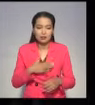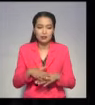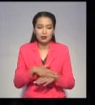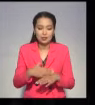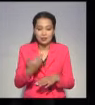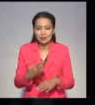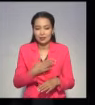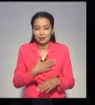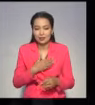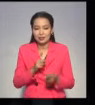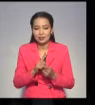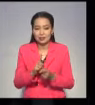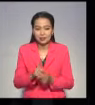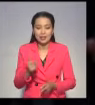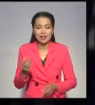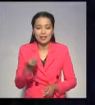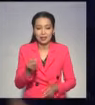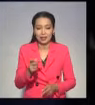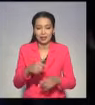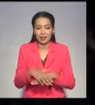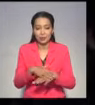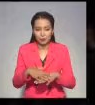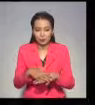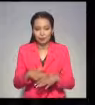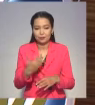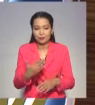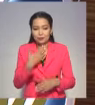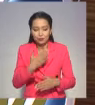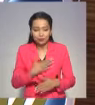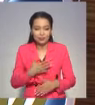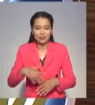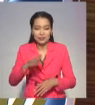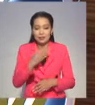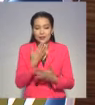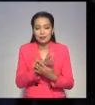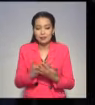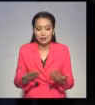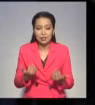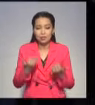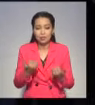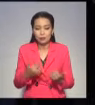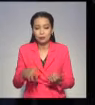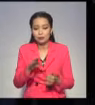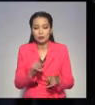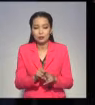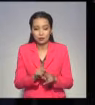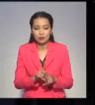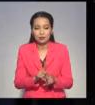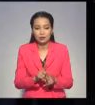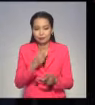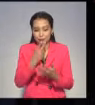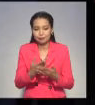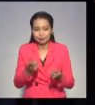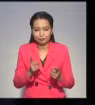наших сессиях, это о единении народа. Это о дружбе всех национальностей. Особенно сегодня, в это непростое для всей страны и